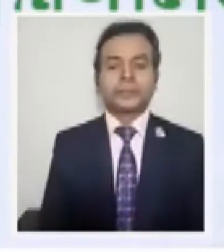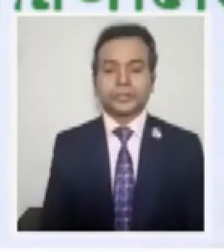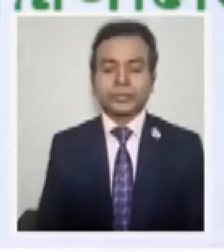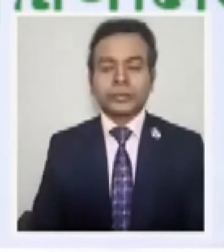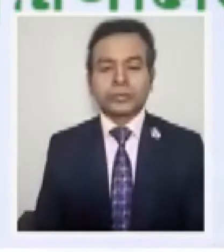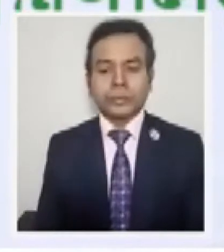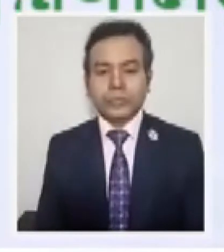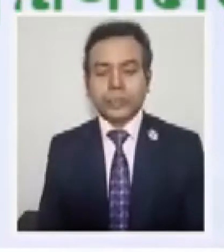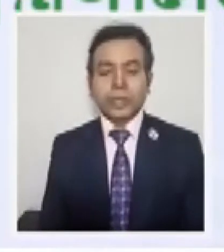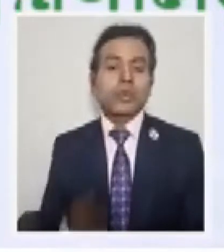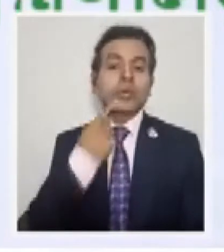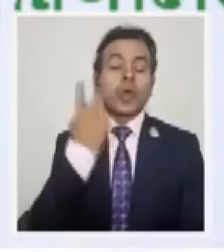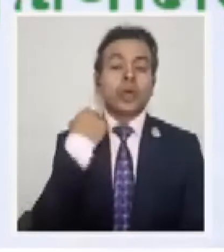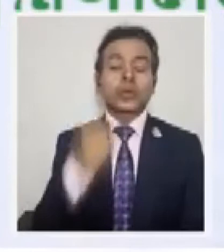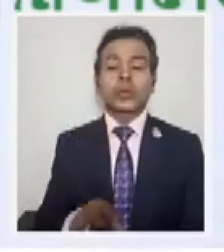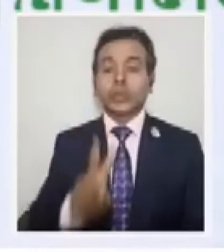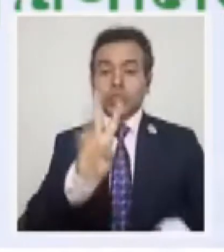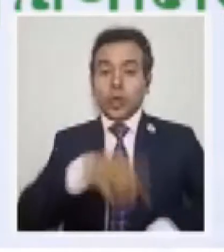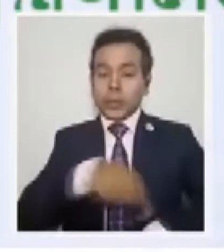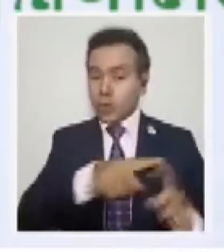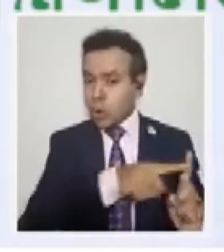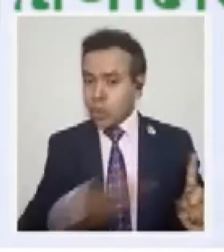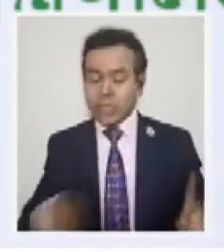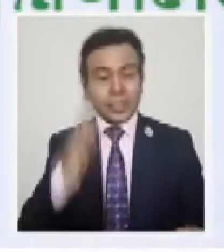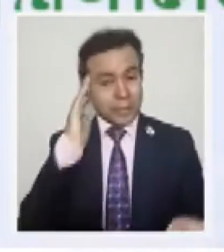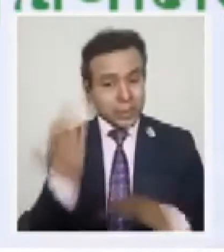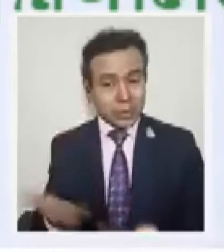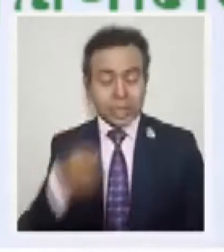হার 1.37%।